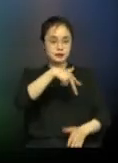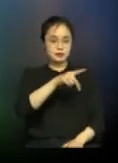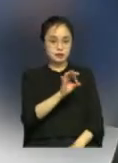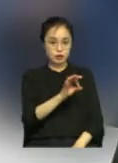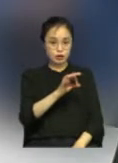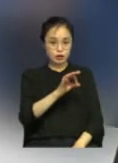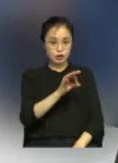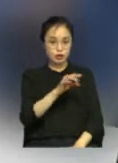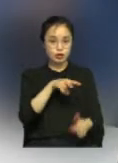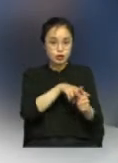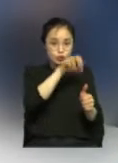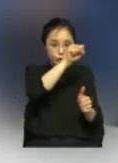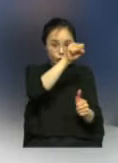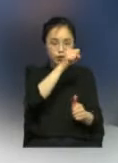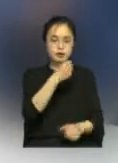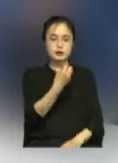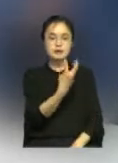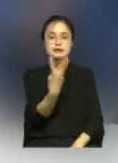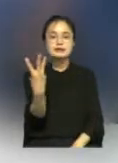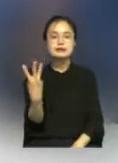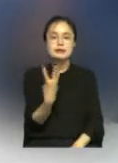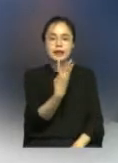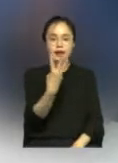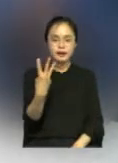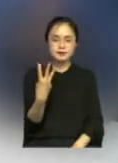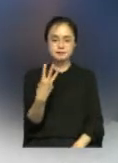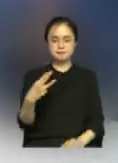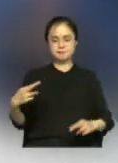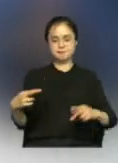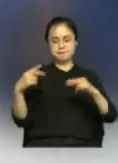후보. 세 후보들의 불꽃 튀는 토론은